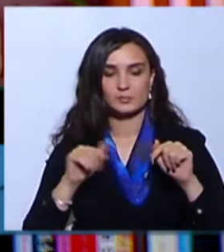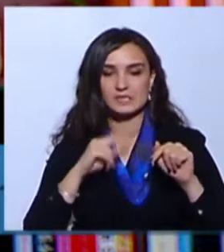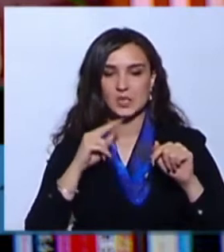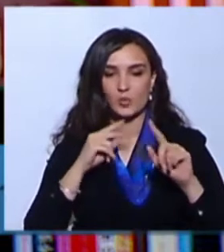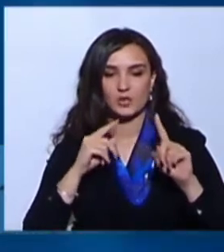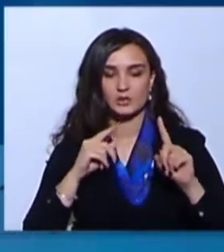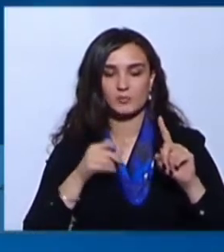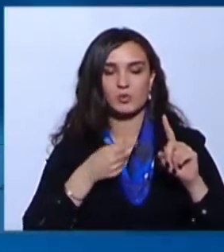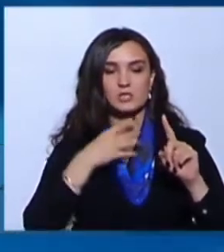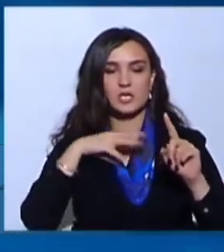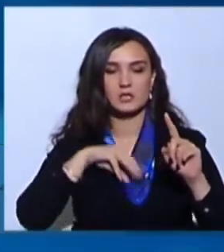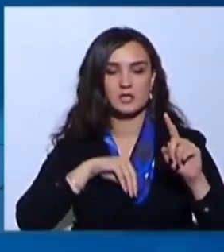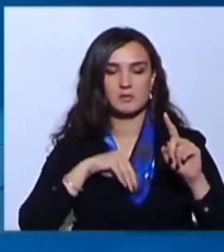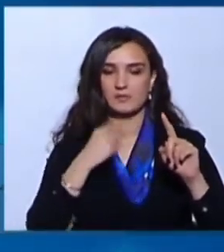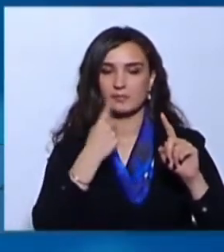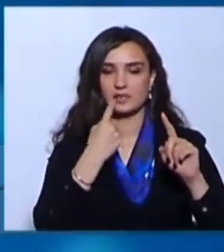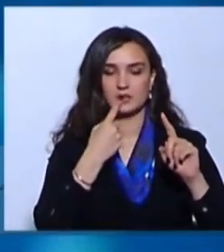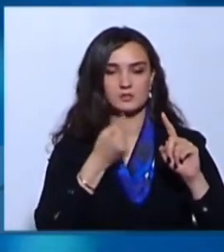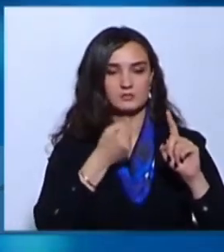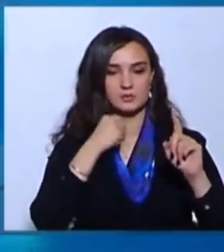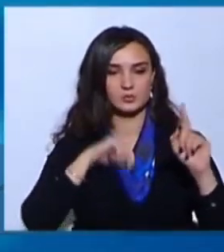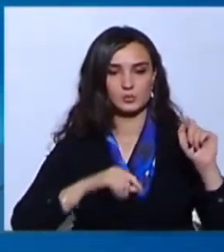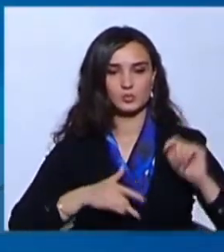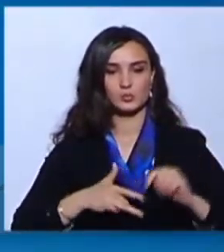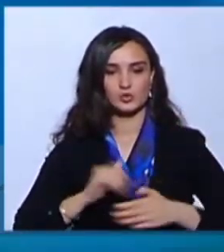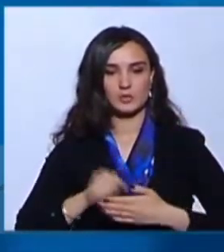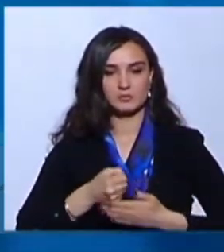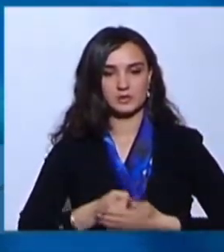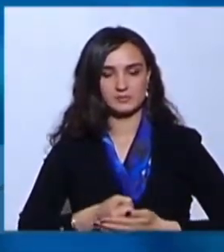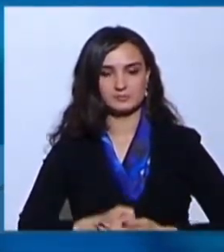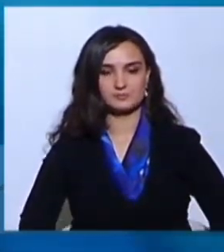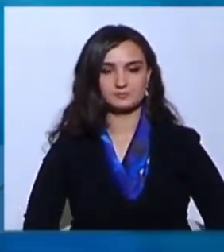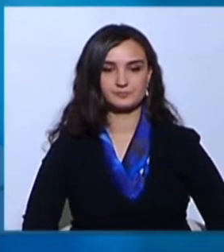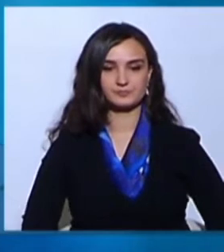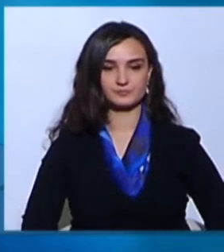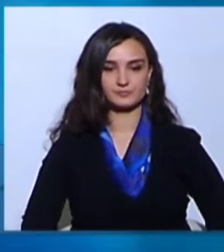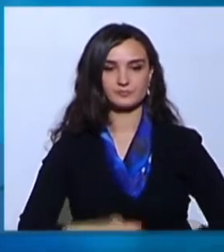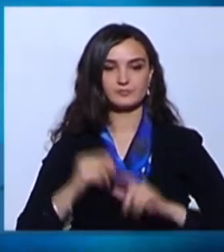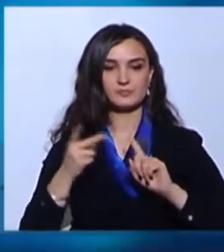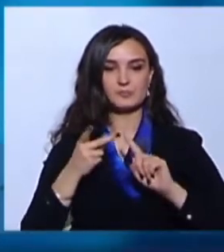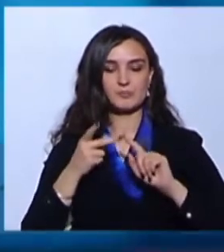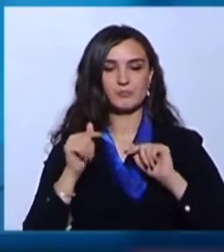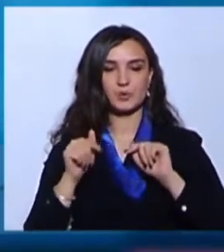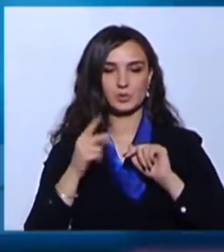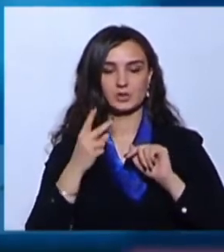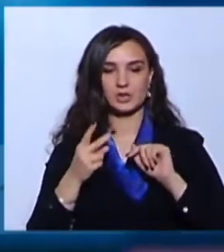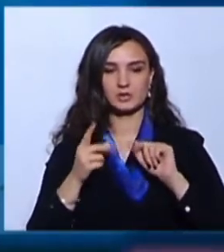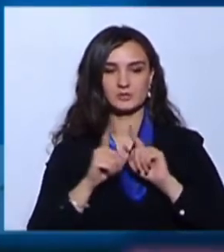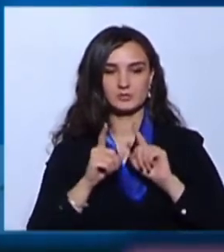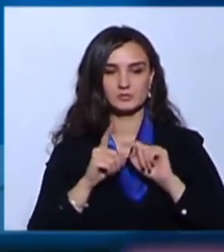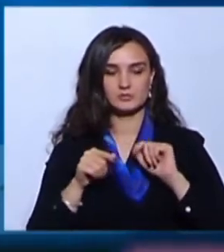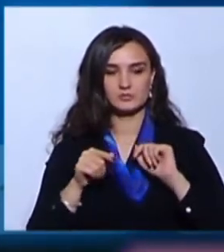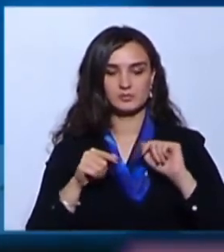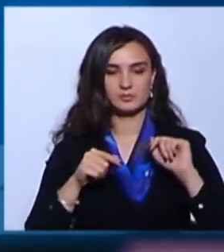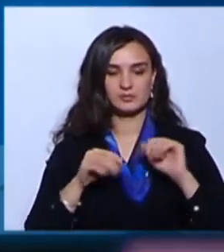საყურადღებოა საკლაპავი ანუ პირიდან წამოვიდა და კუჭამდე მონაკვეთი საკლაპავი მეორე ეს არის აი ნახეთ აქ ჩვენ